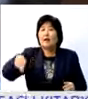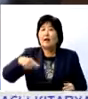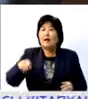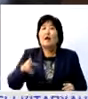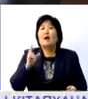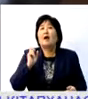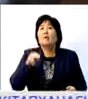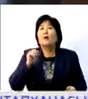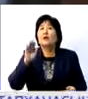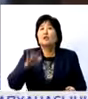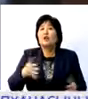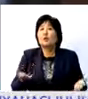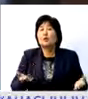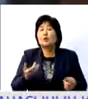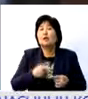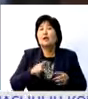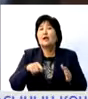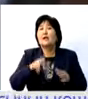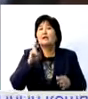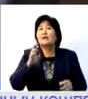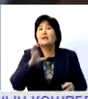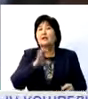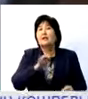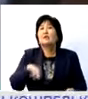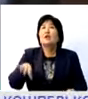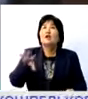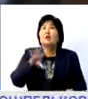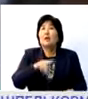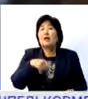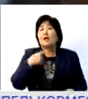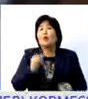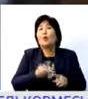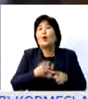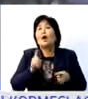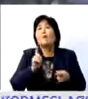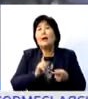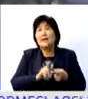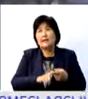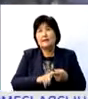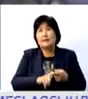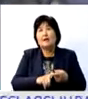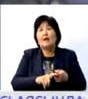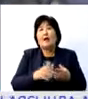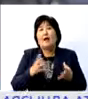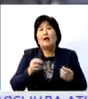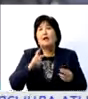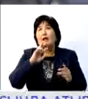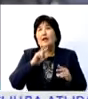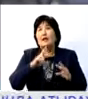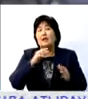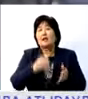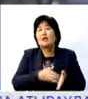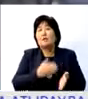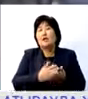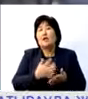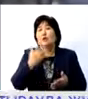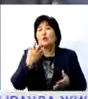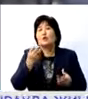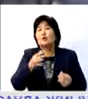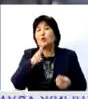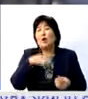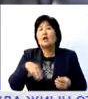ескерді қаладағы партстанциялардың бәрін әрлеу жөнінде оған байланысты әлі де кемшіліктер бар. 5 күн уақыт